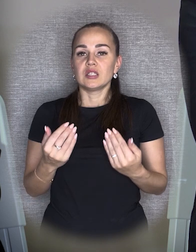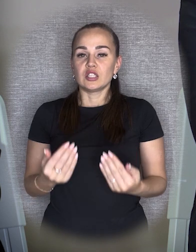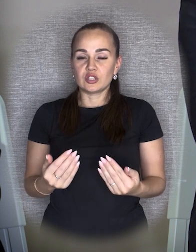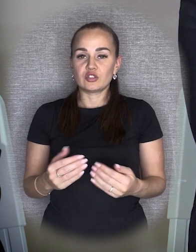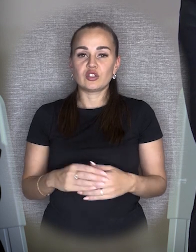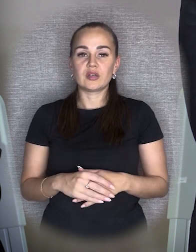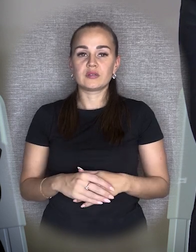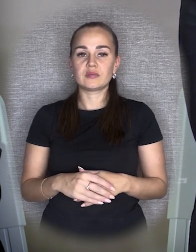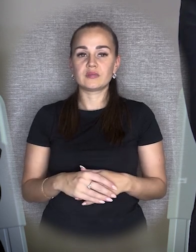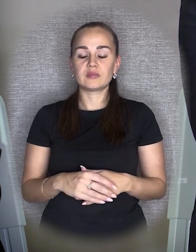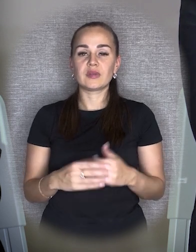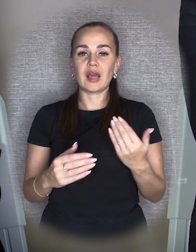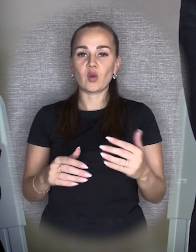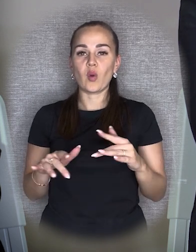сейчас